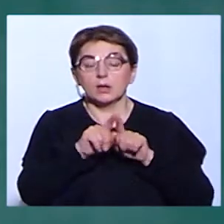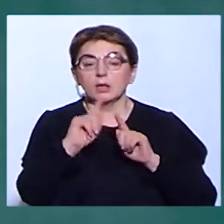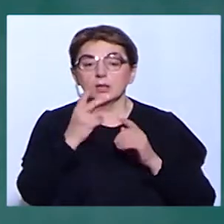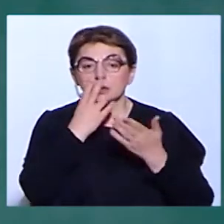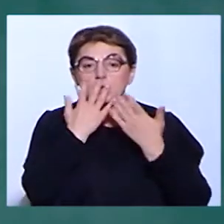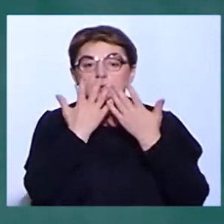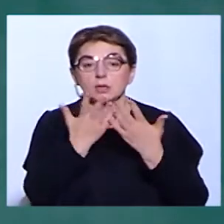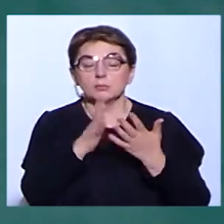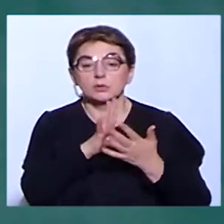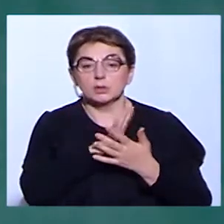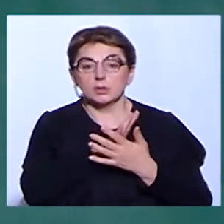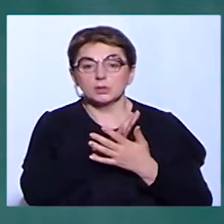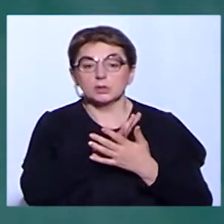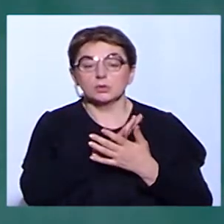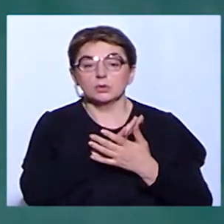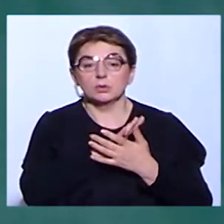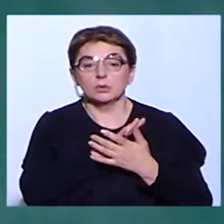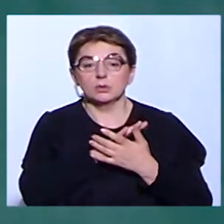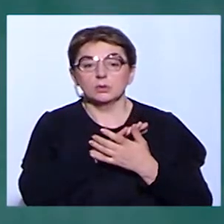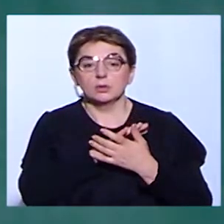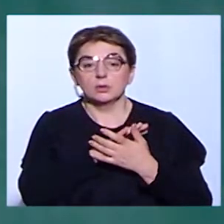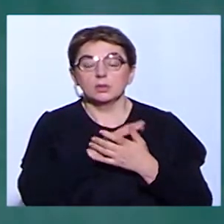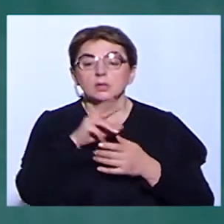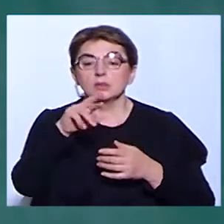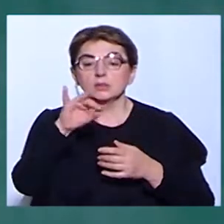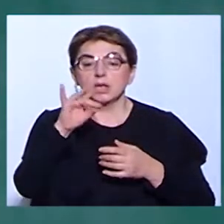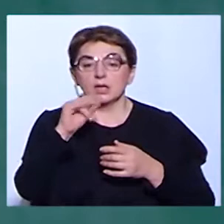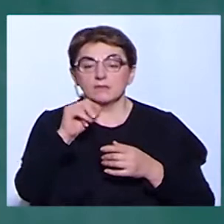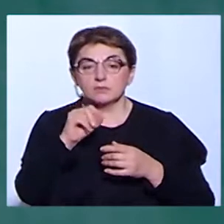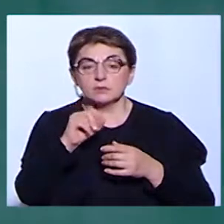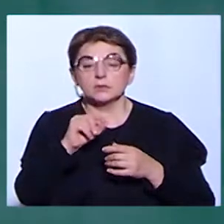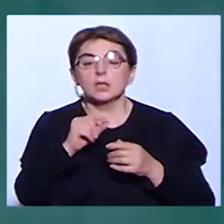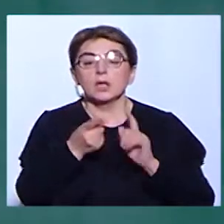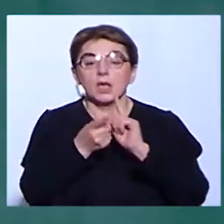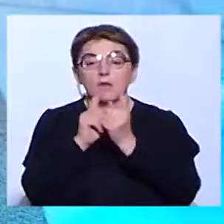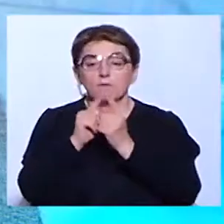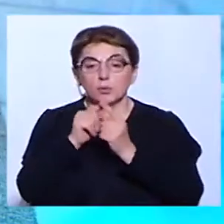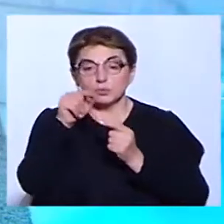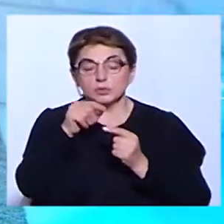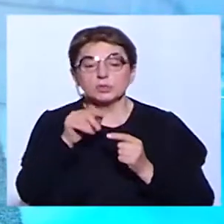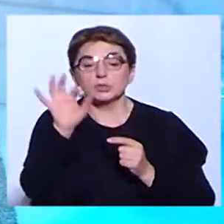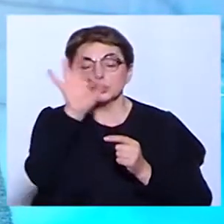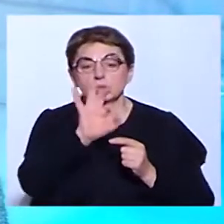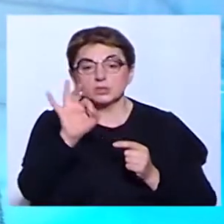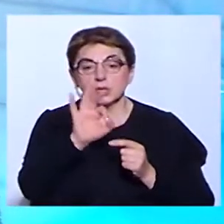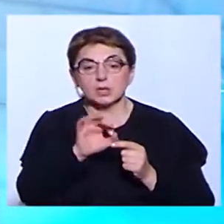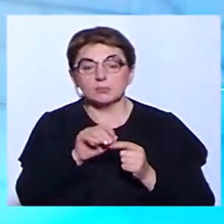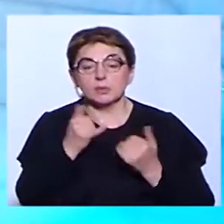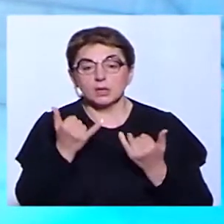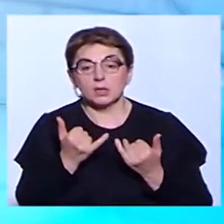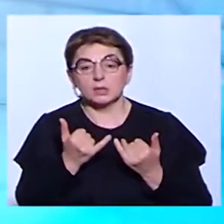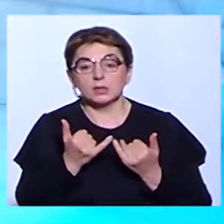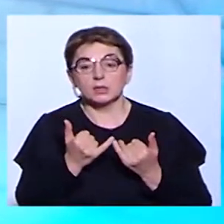წარმოდგენა, როგორი წარმოდგენა ჰქონდა ჩარლზ დარვინს ჯიშთა ევოლუციის შესახებ და აი ახლა